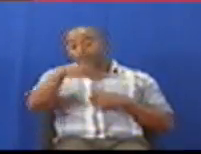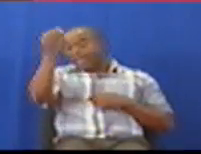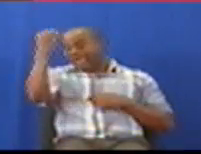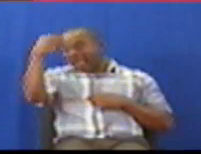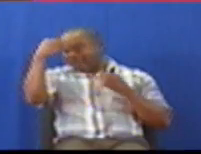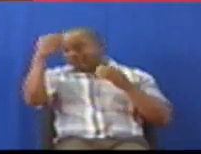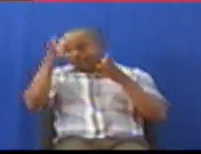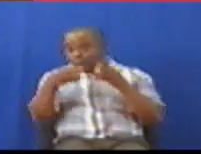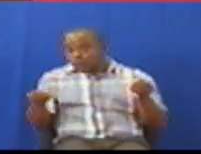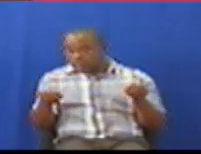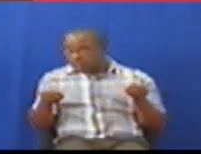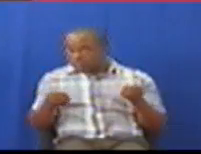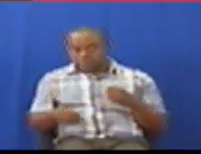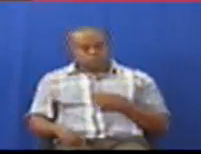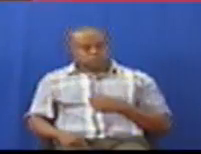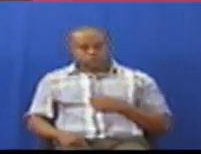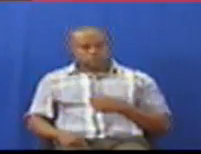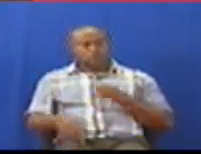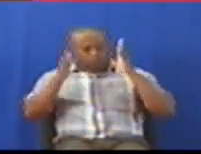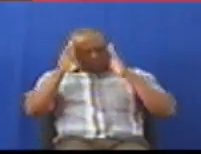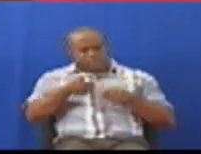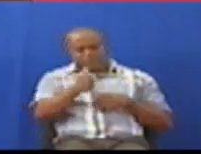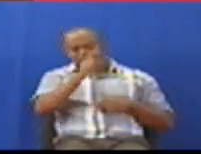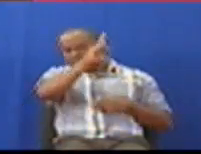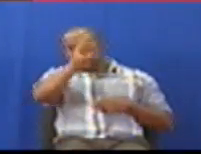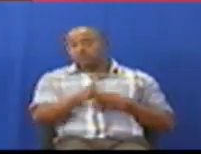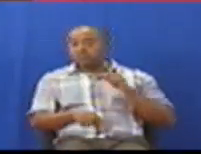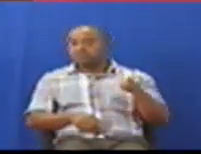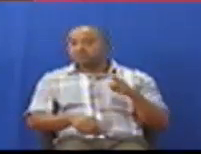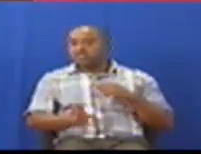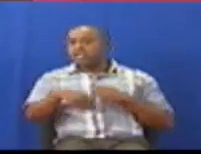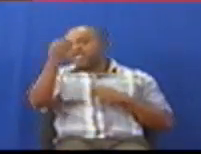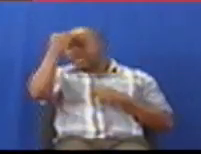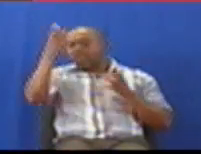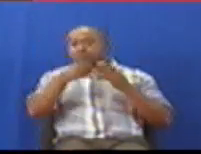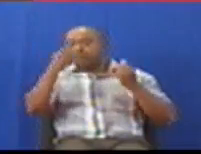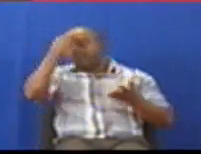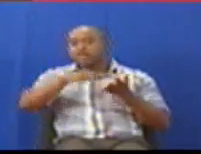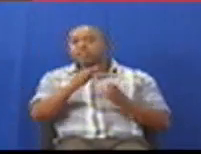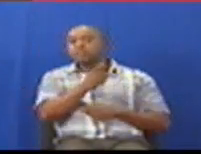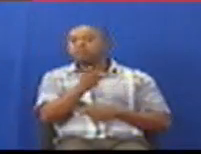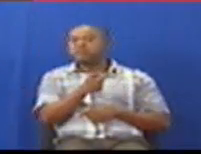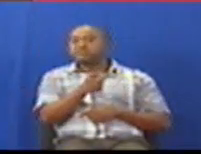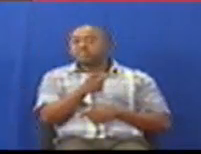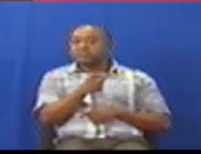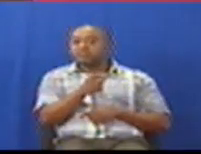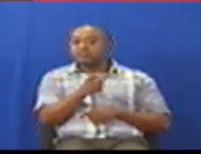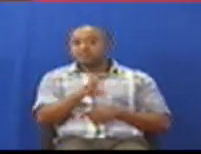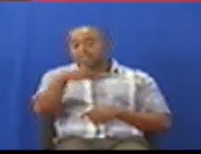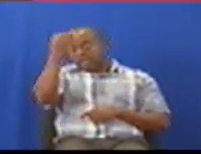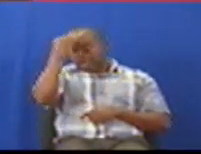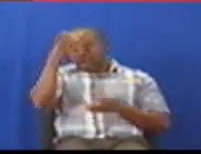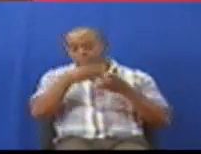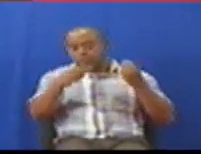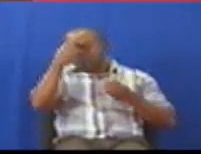Waheshimiwa wabunge, hebu tujiulize. Hivi elimu bure ni nini? Elimu bure tafasiri yake